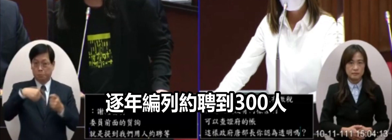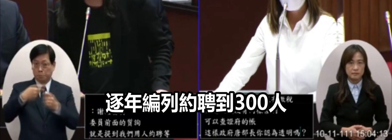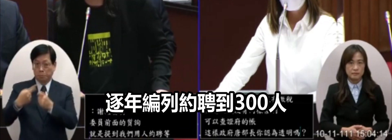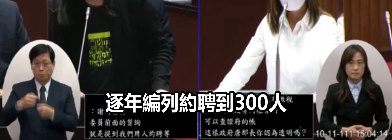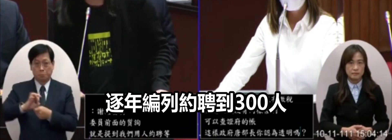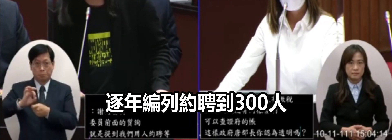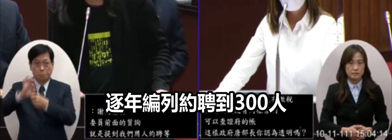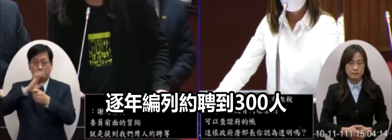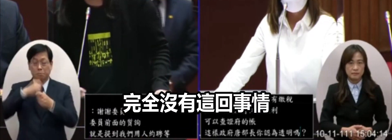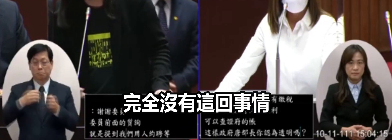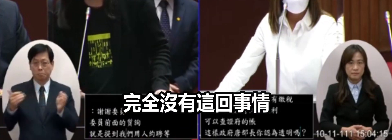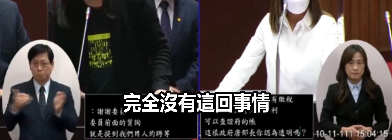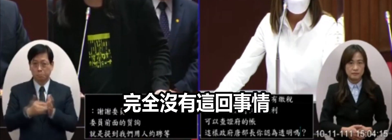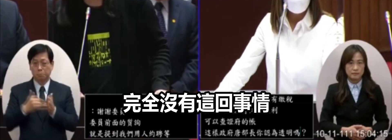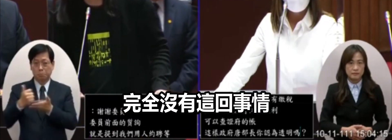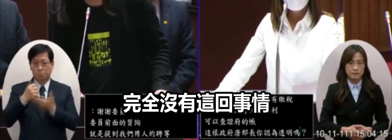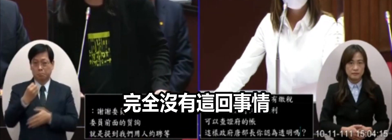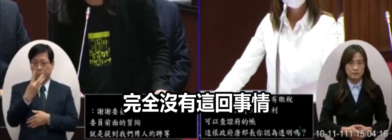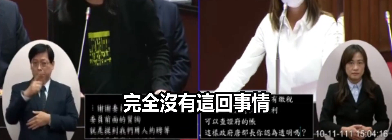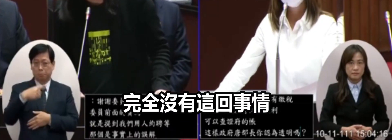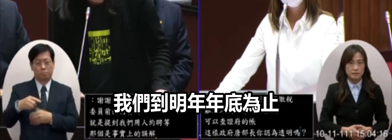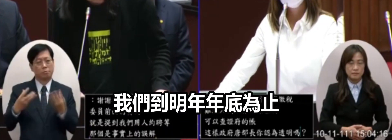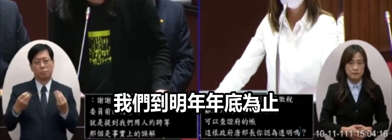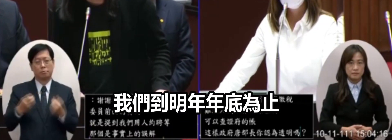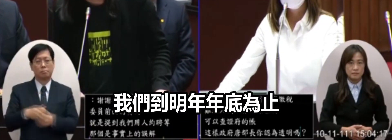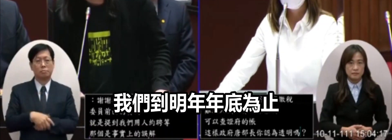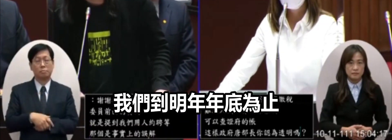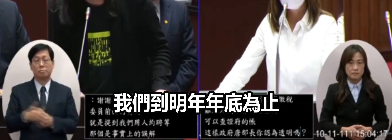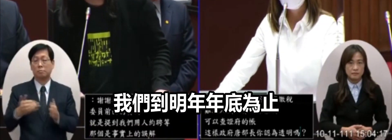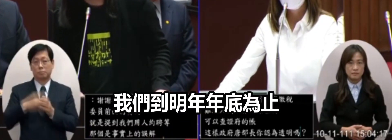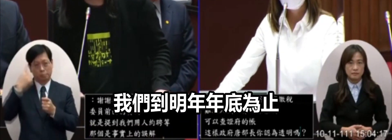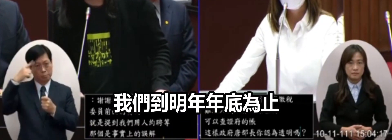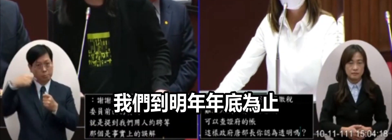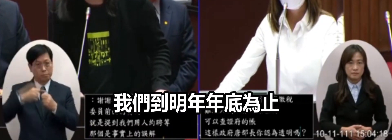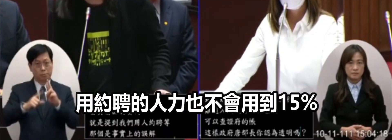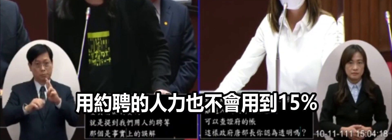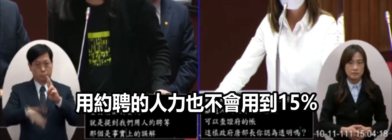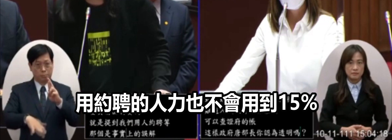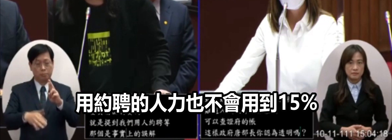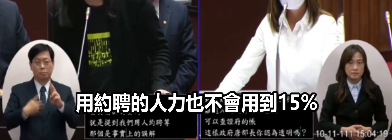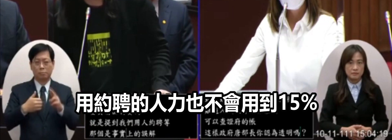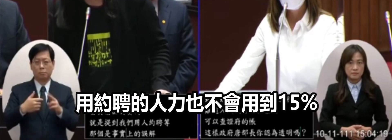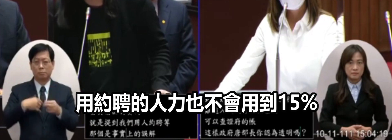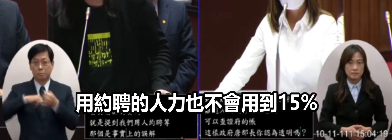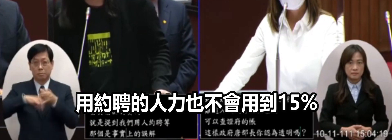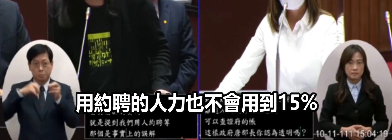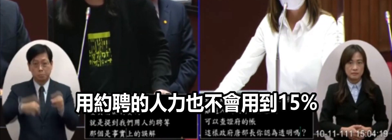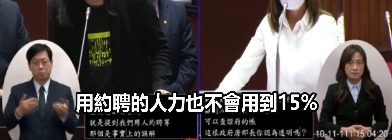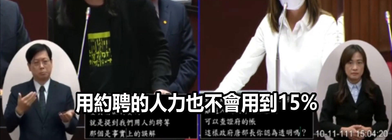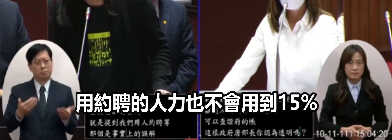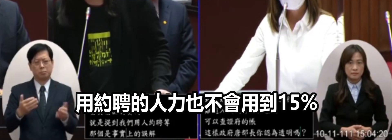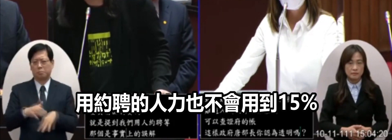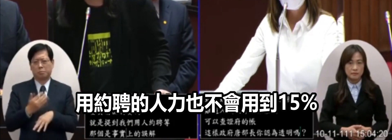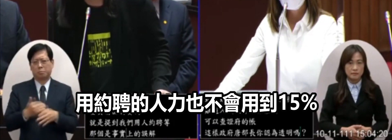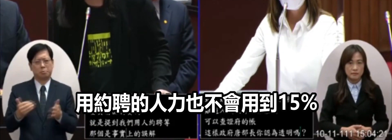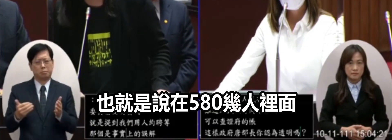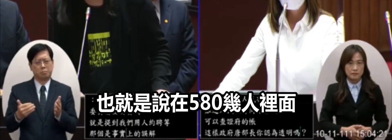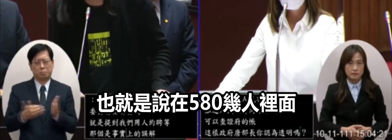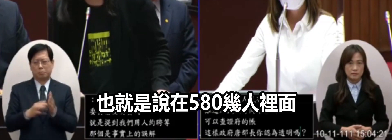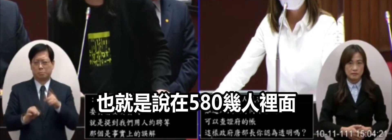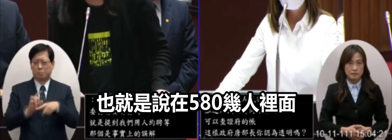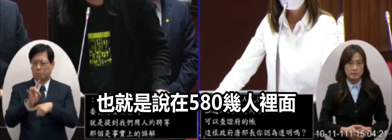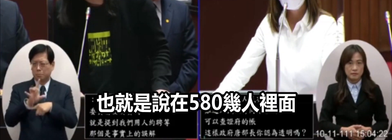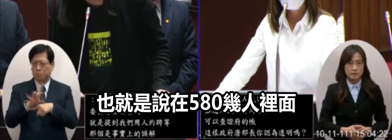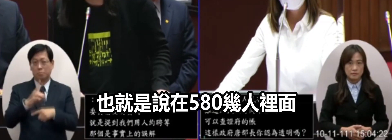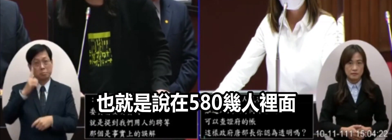列约聘到300人，完全没有这回事情。我们到明年年底为止，用约聘的人力也不会用到15%，也